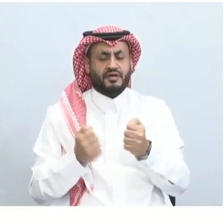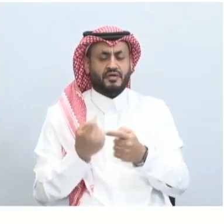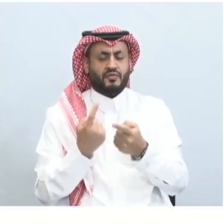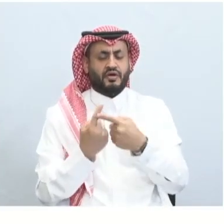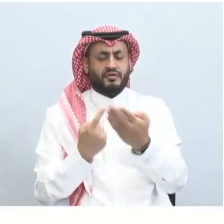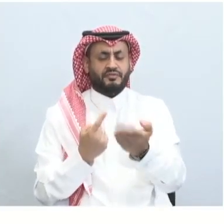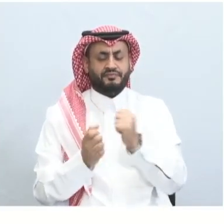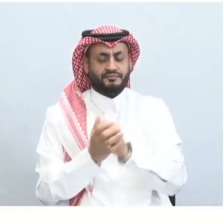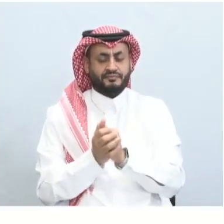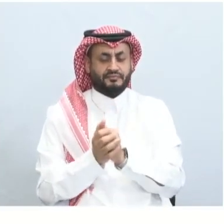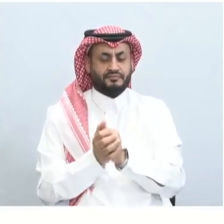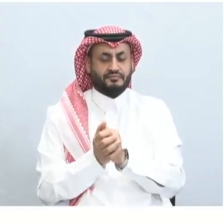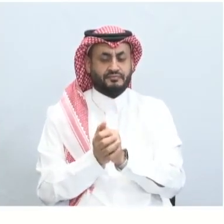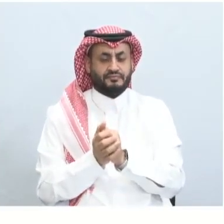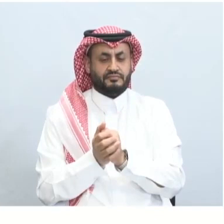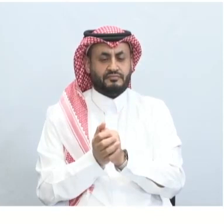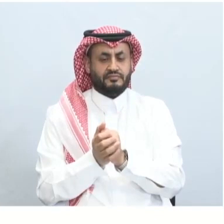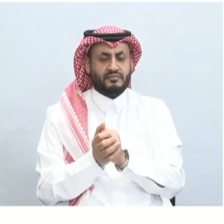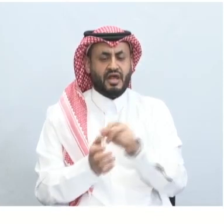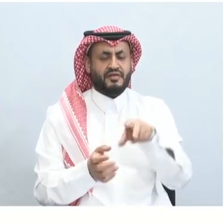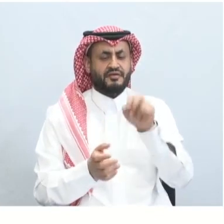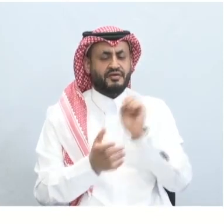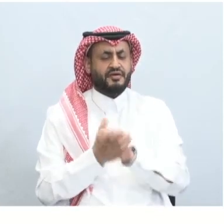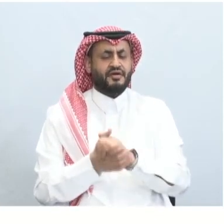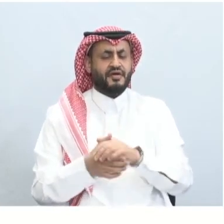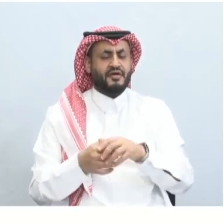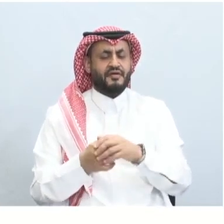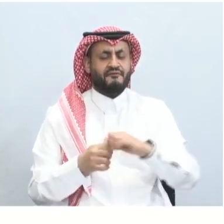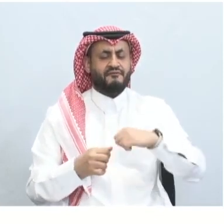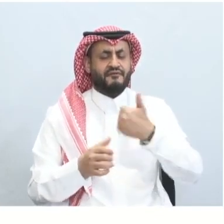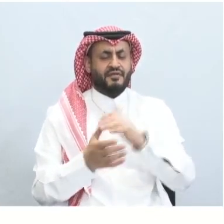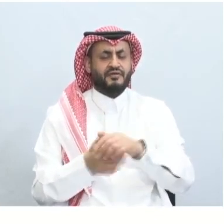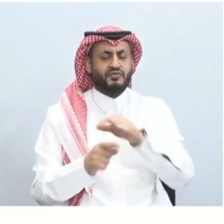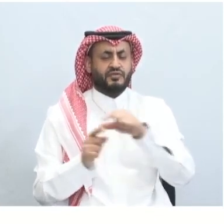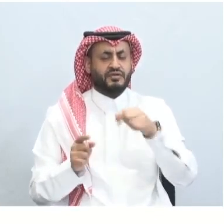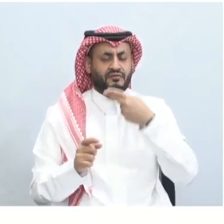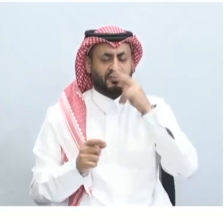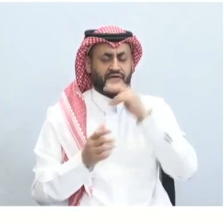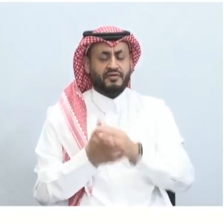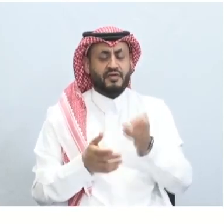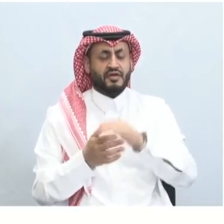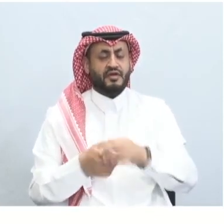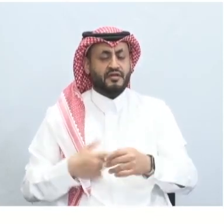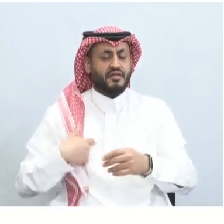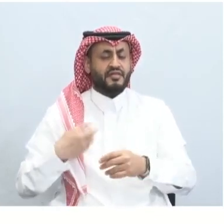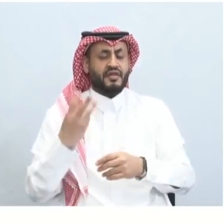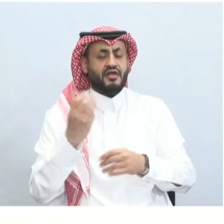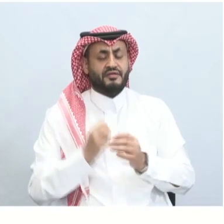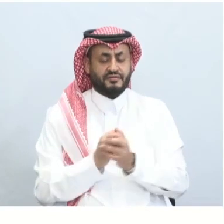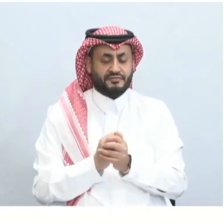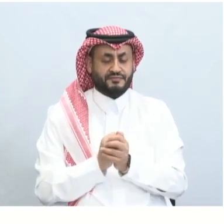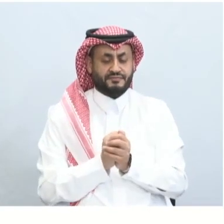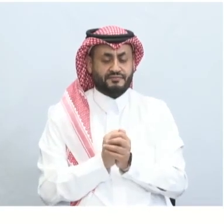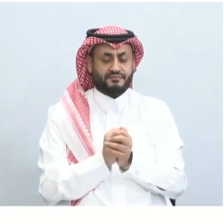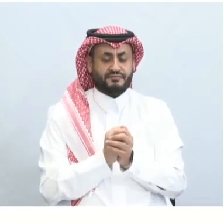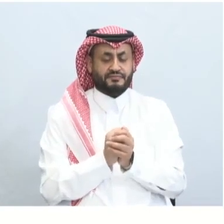الحديث السابق استنتج فضل سوره الفاتحه واذكر ثلاثه من اسمائها بينا قبل قليل فضل هذه